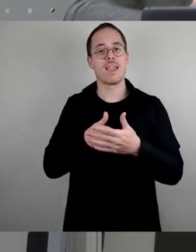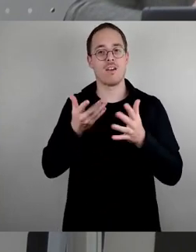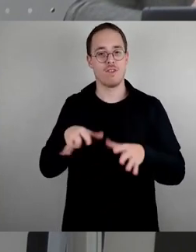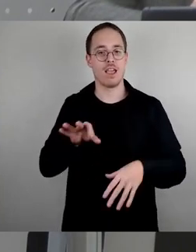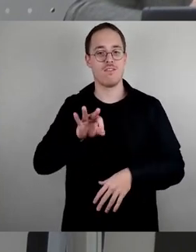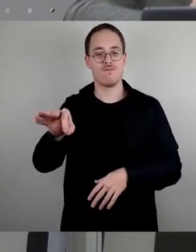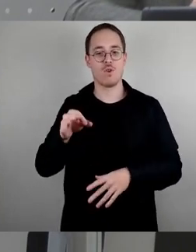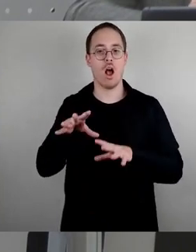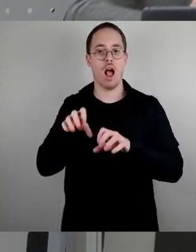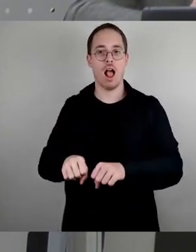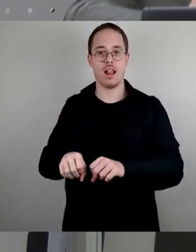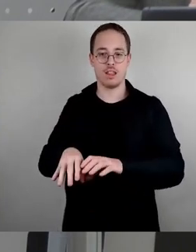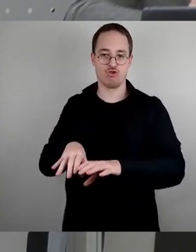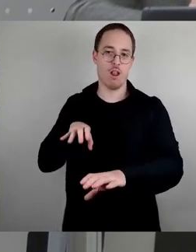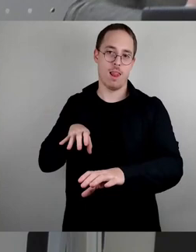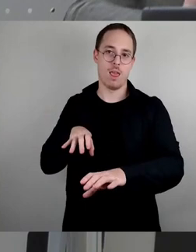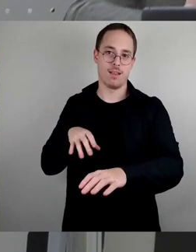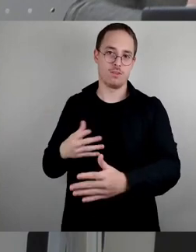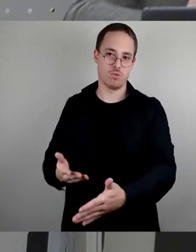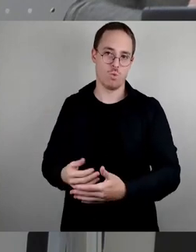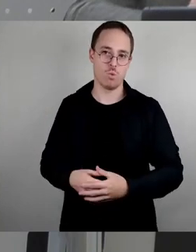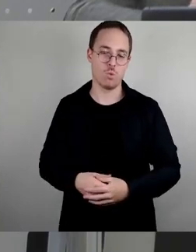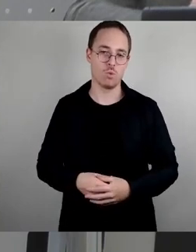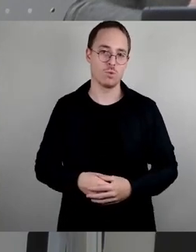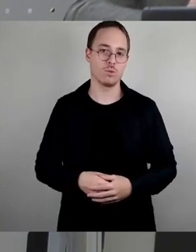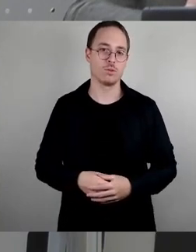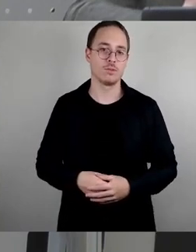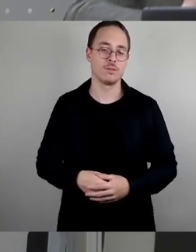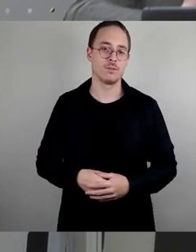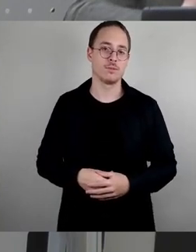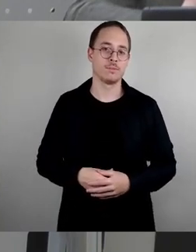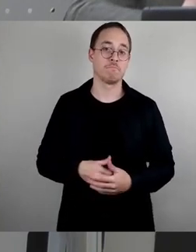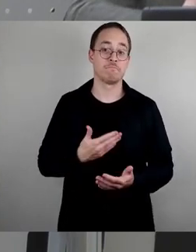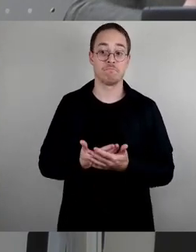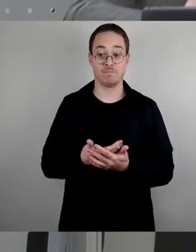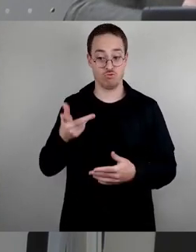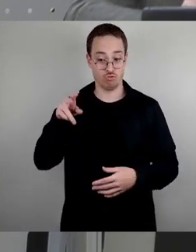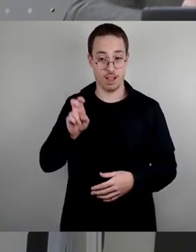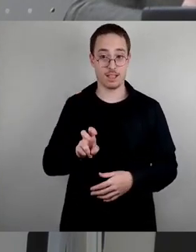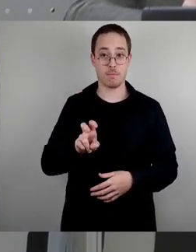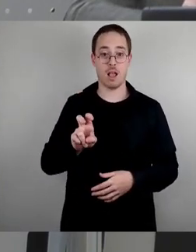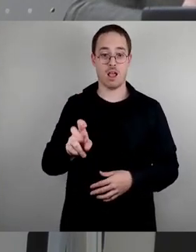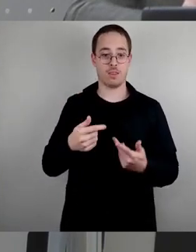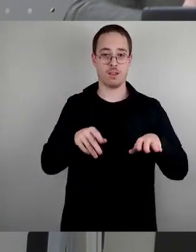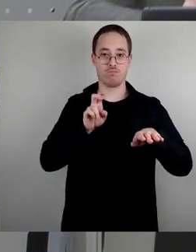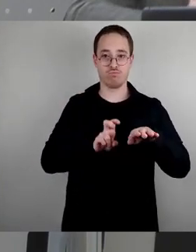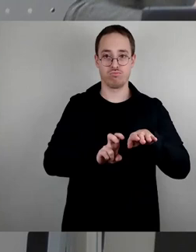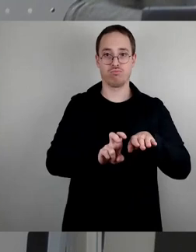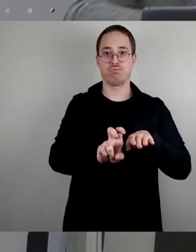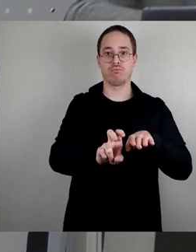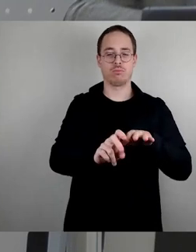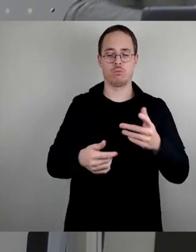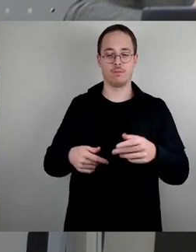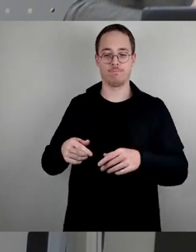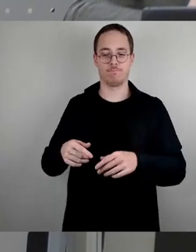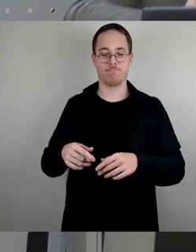kleinen Ergänzungsantrag, dass die Straßenbahn, wenn sie dort einfährt, sozusagen Freiraum bekommt und